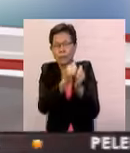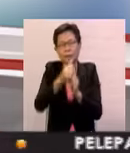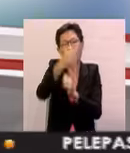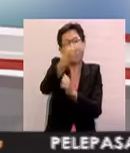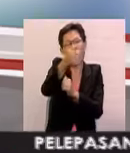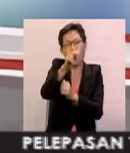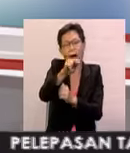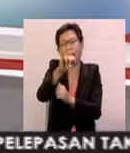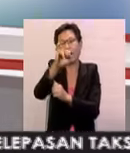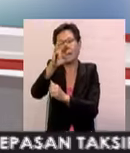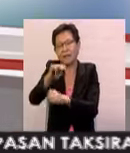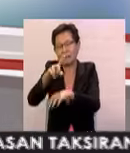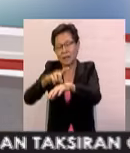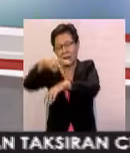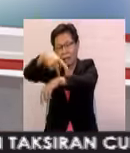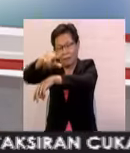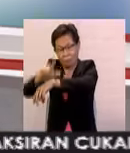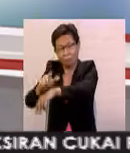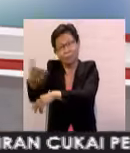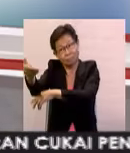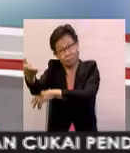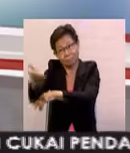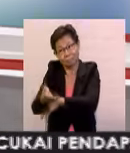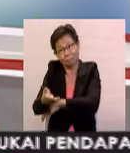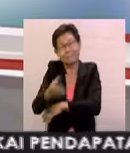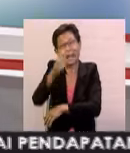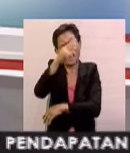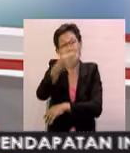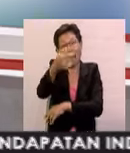Langkawi. Silakan Hanim.